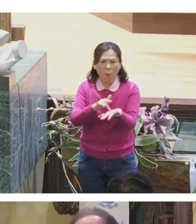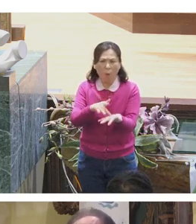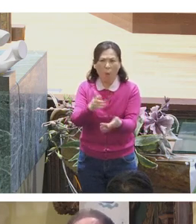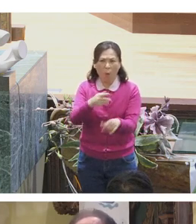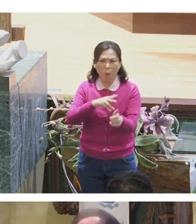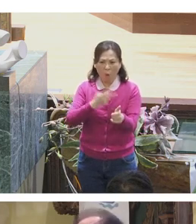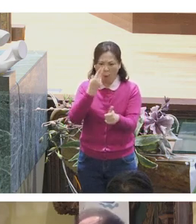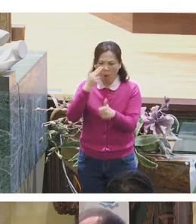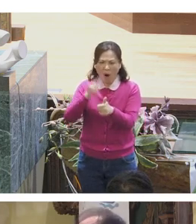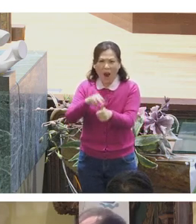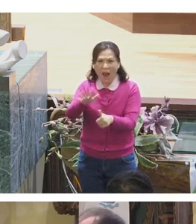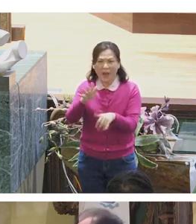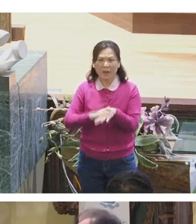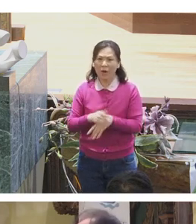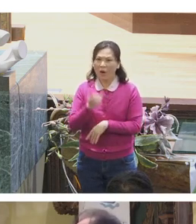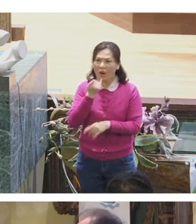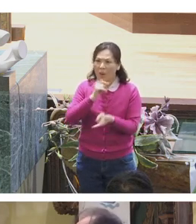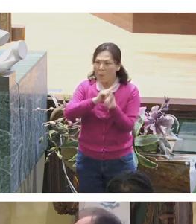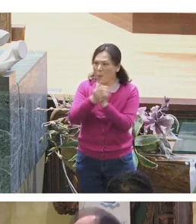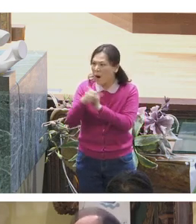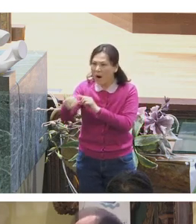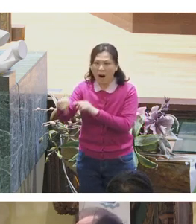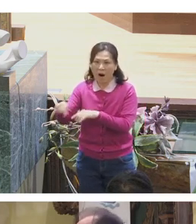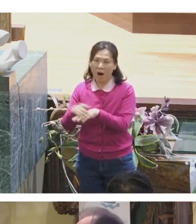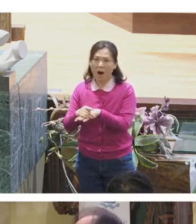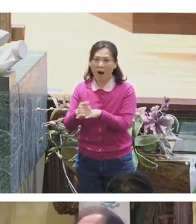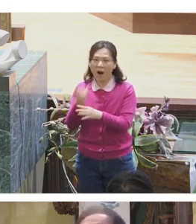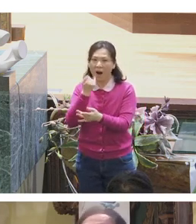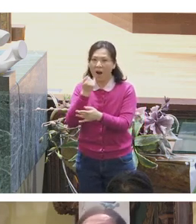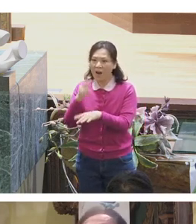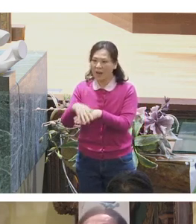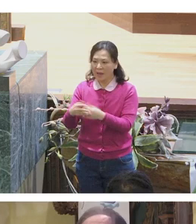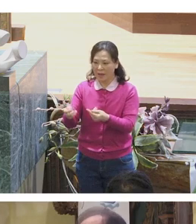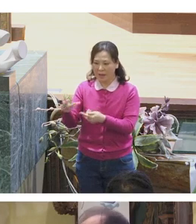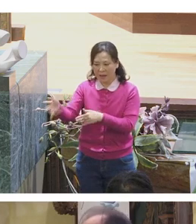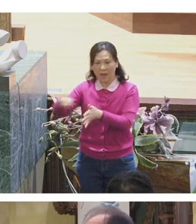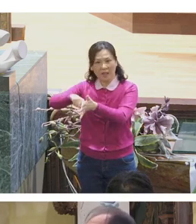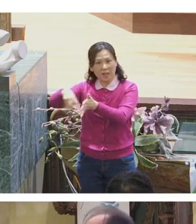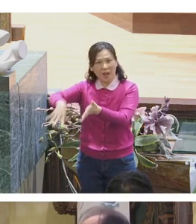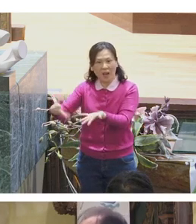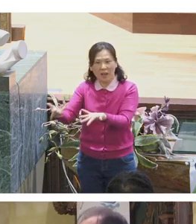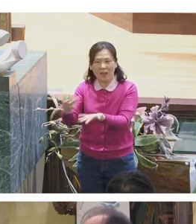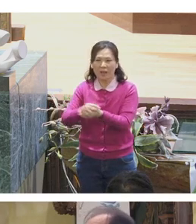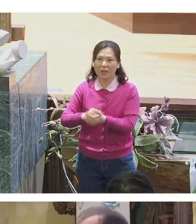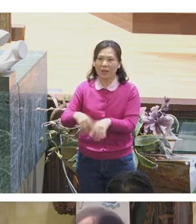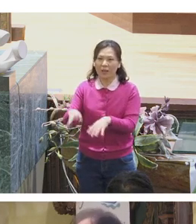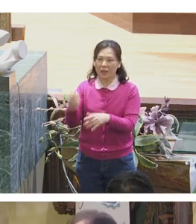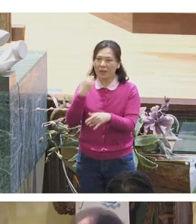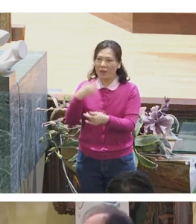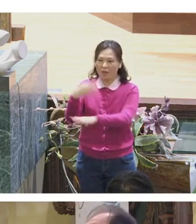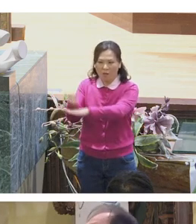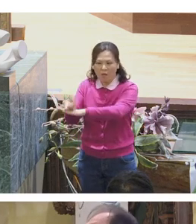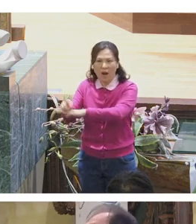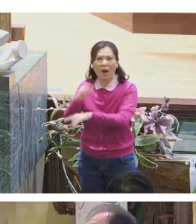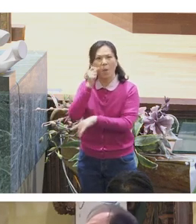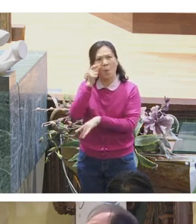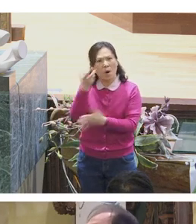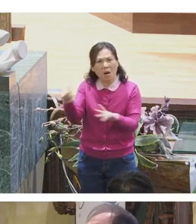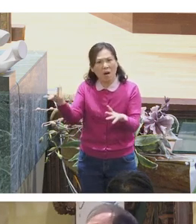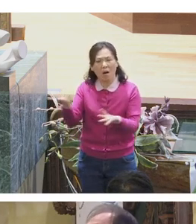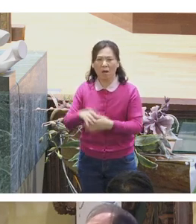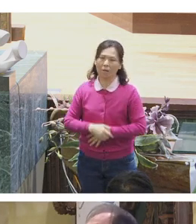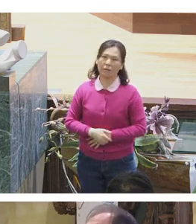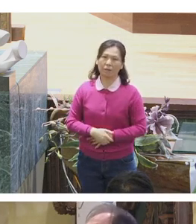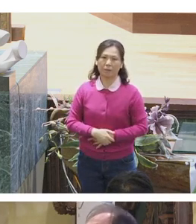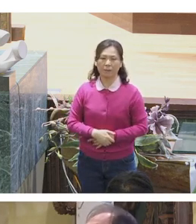源化产品，可以让它流落到嘉义，尤其是流落到我们台南。